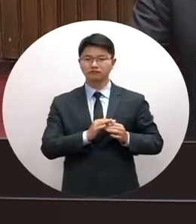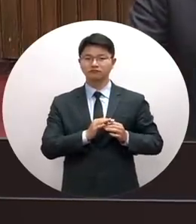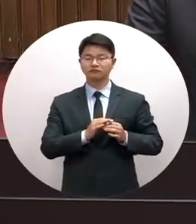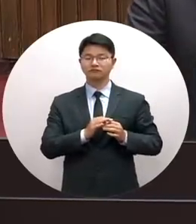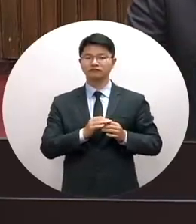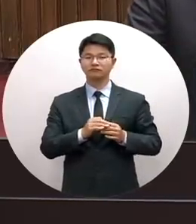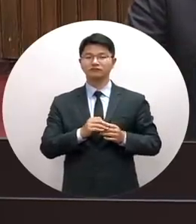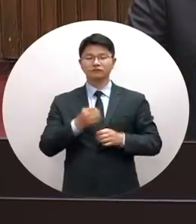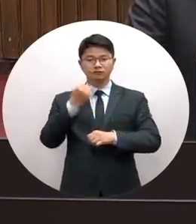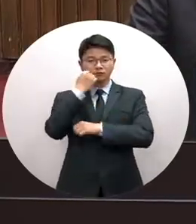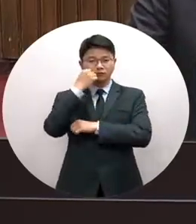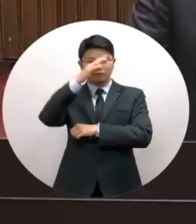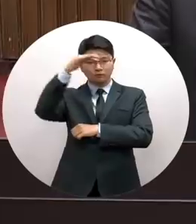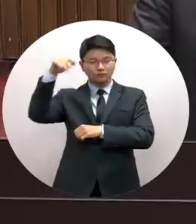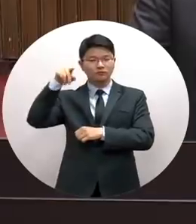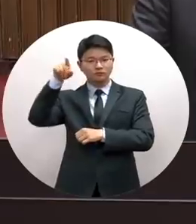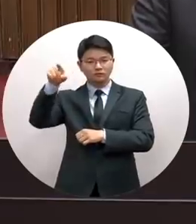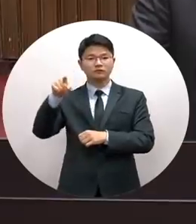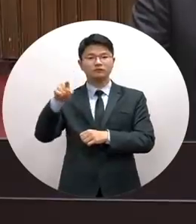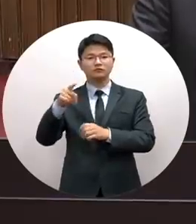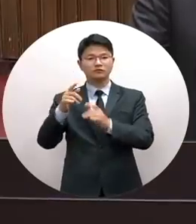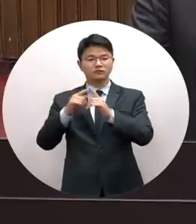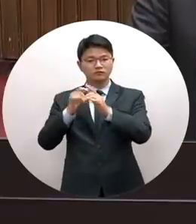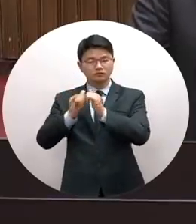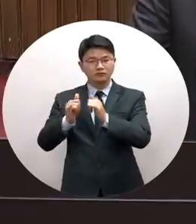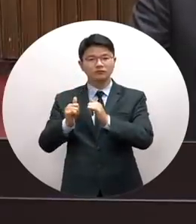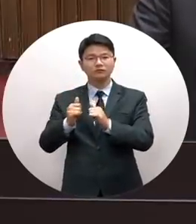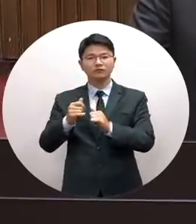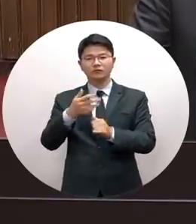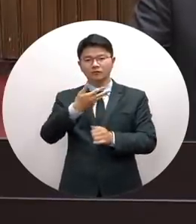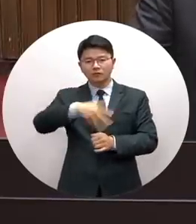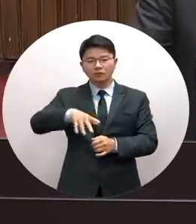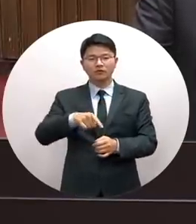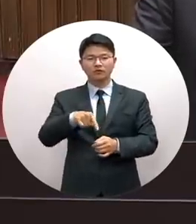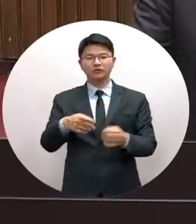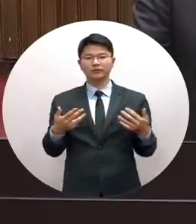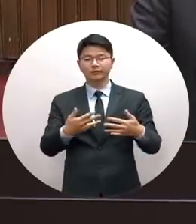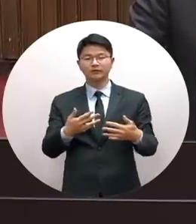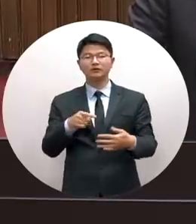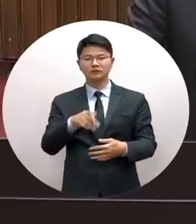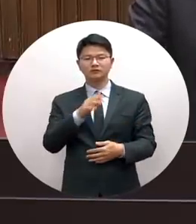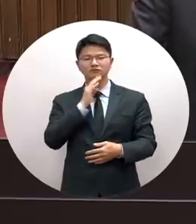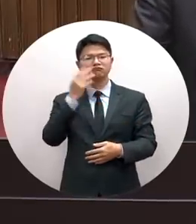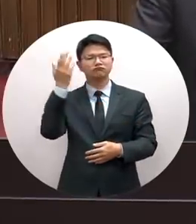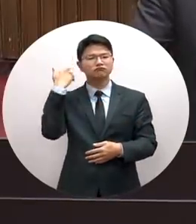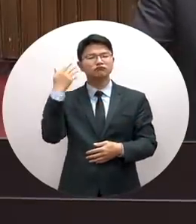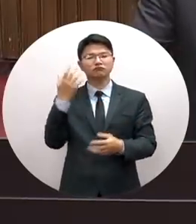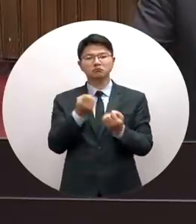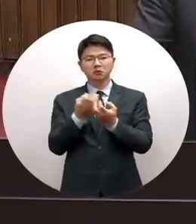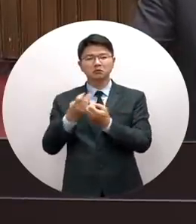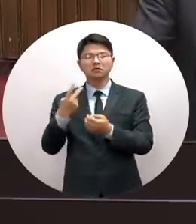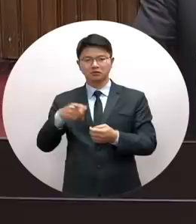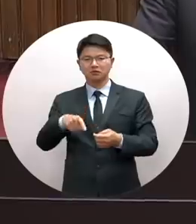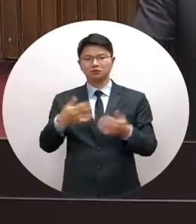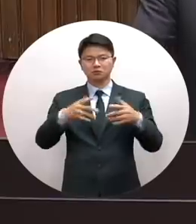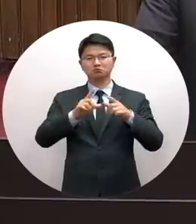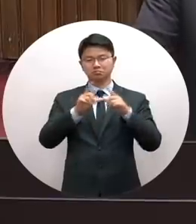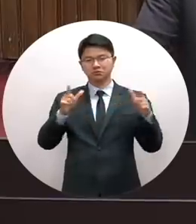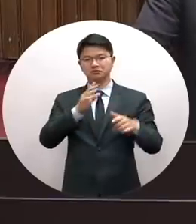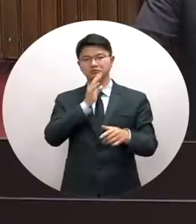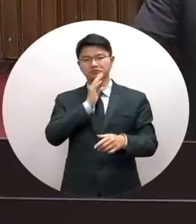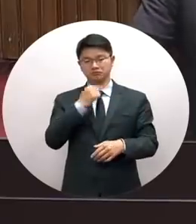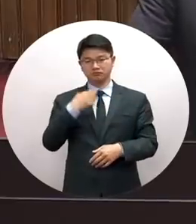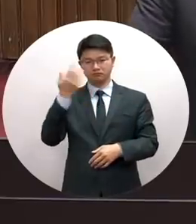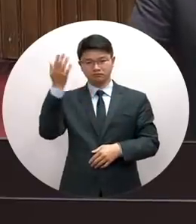高地住户有关用水的问题，这确实是个老问题，也确实是个大问题。过去我